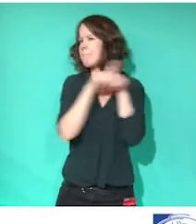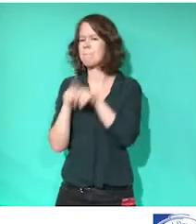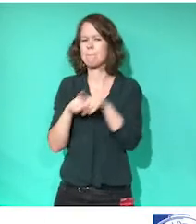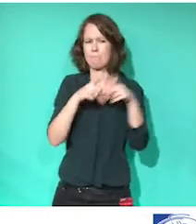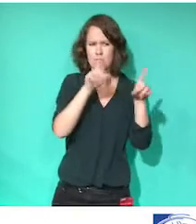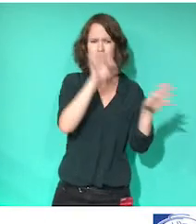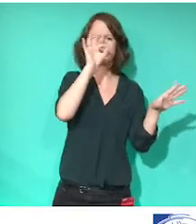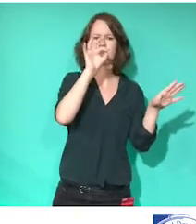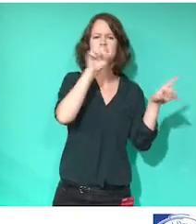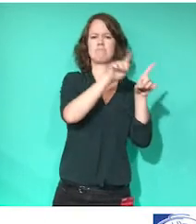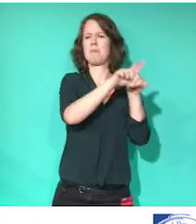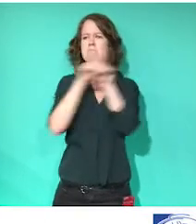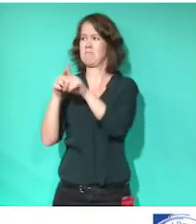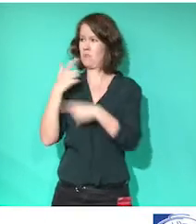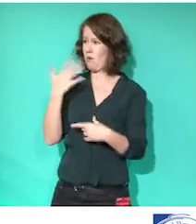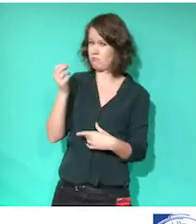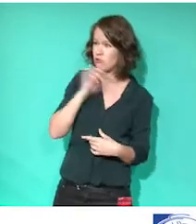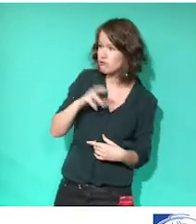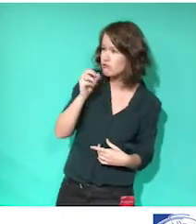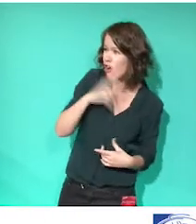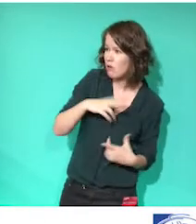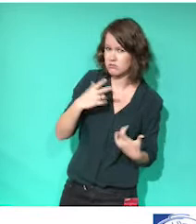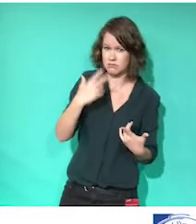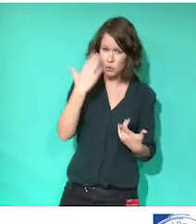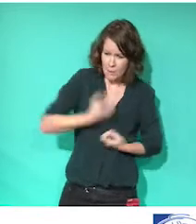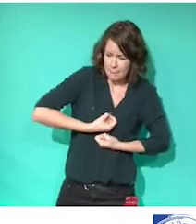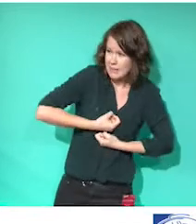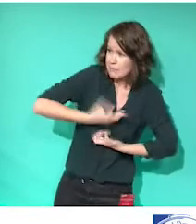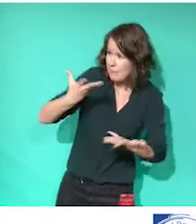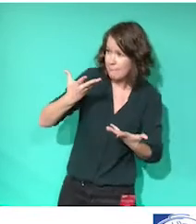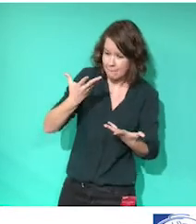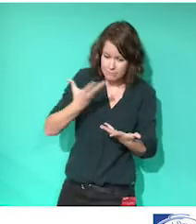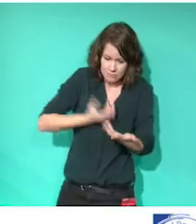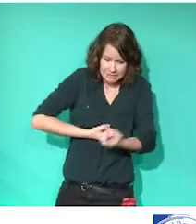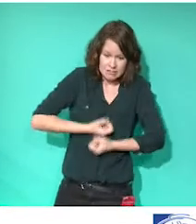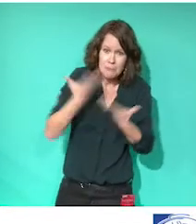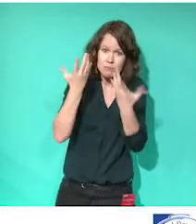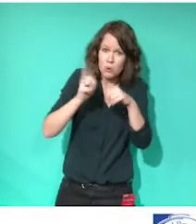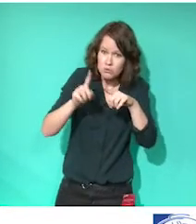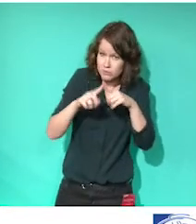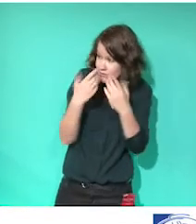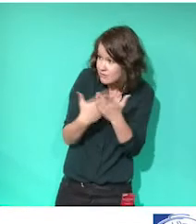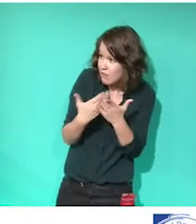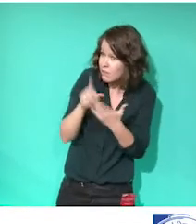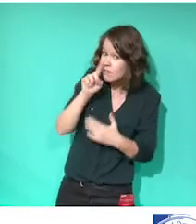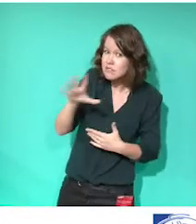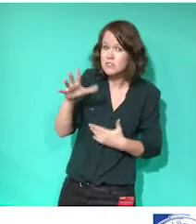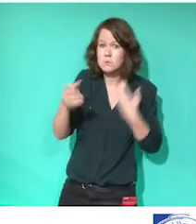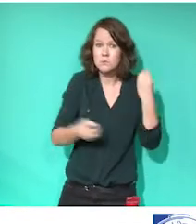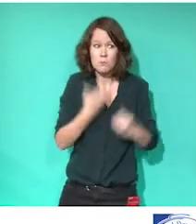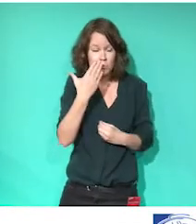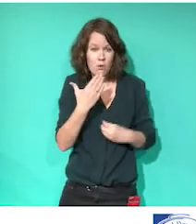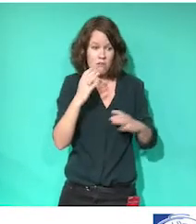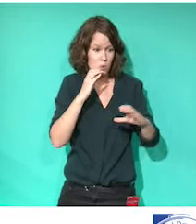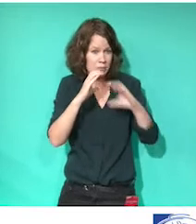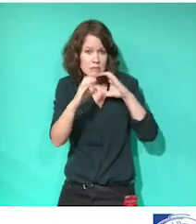quoi ? L'urgence, la nécessité absolue de parler, de dire déjà, peut-être, de communiquer, d'échanger avec